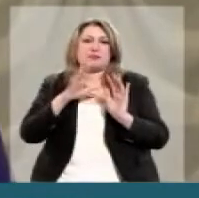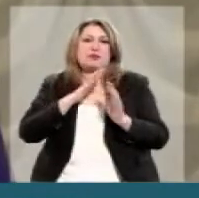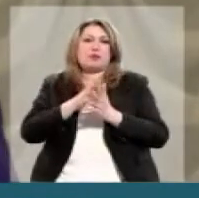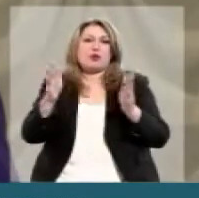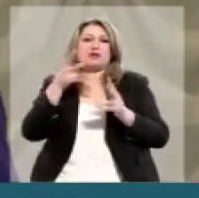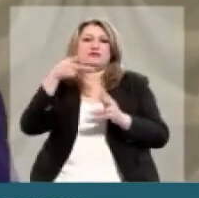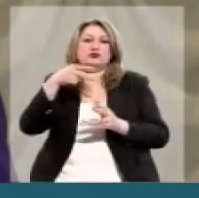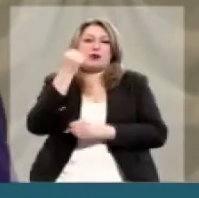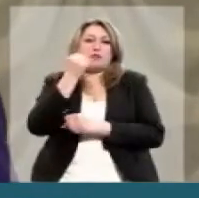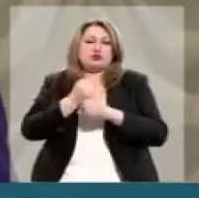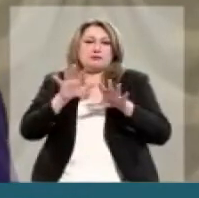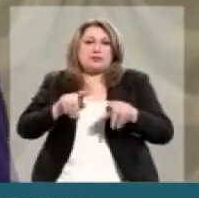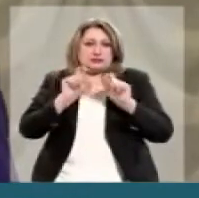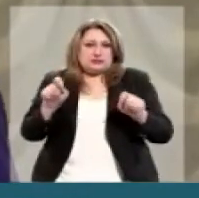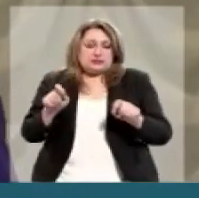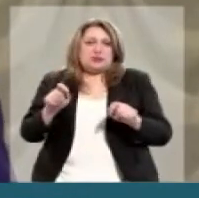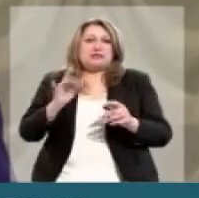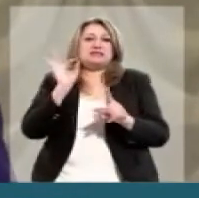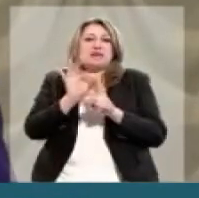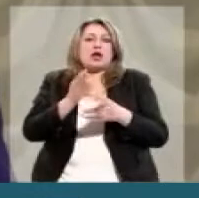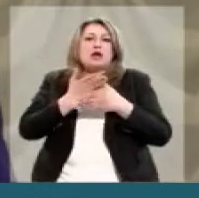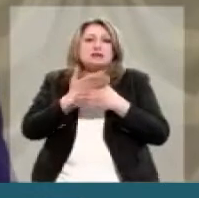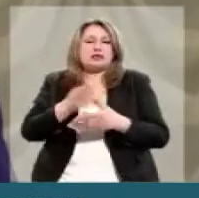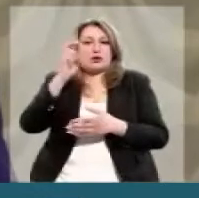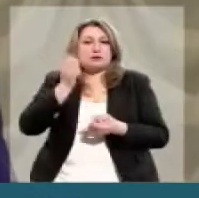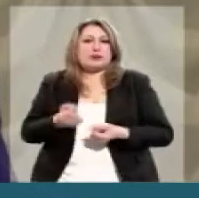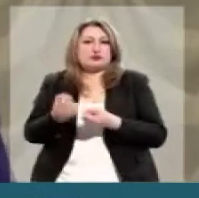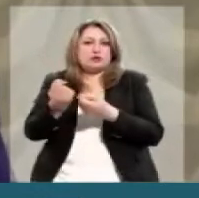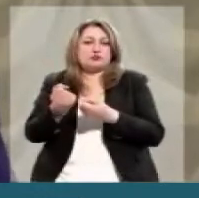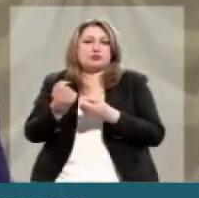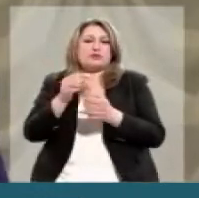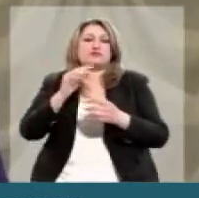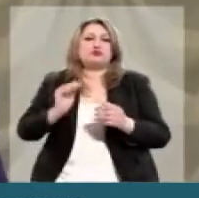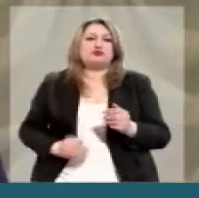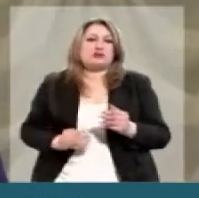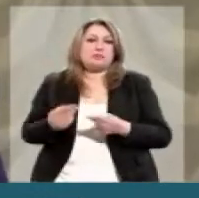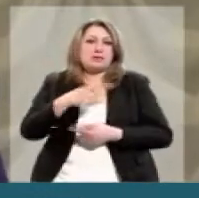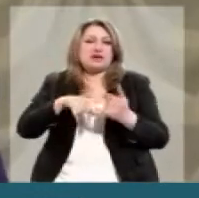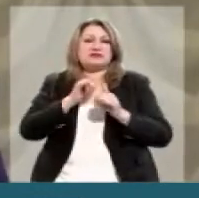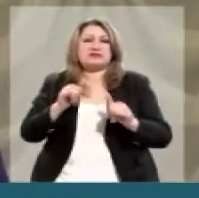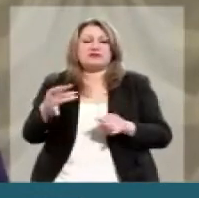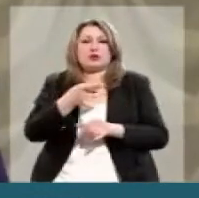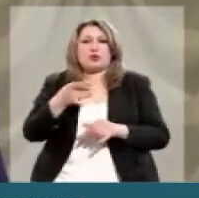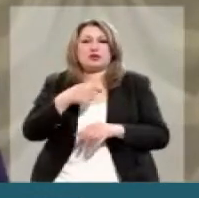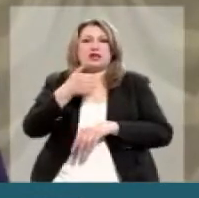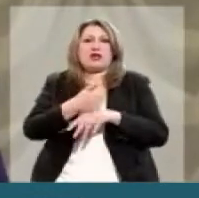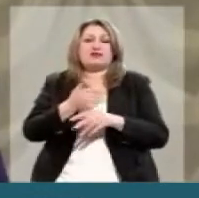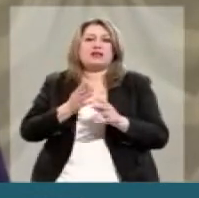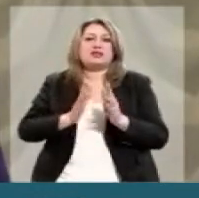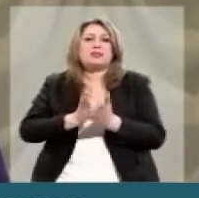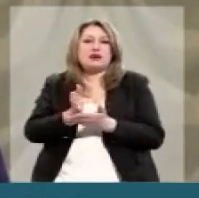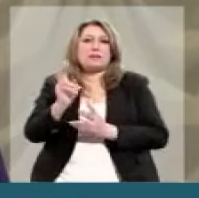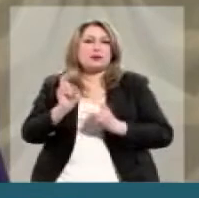2000 рабочих мест. В целях оказания государственной поддержки частному предпринимательству и развития в регионе приоритетных отраслей